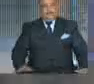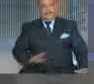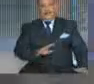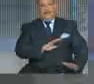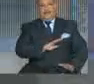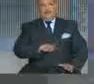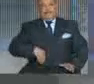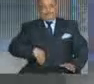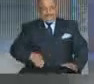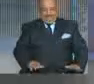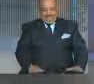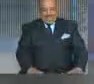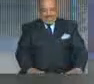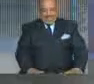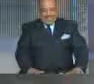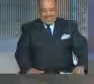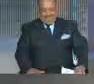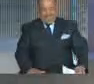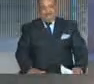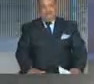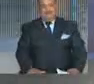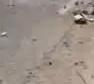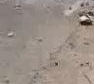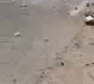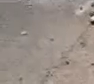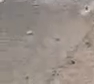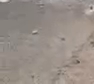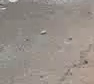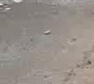ختام النشرة، وهذا تذكير بأبرز عناوينها.